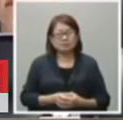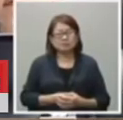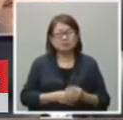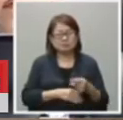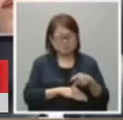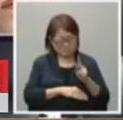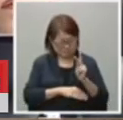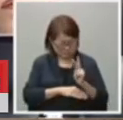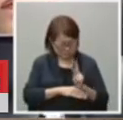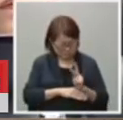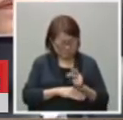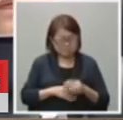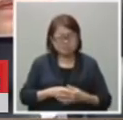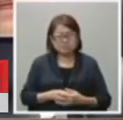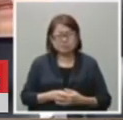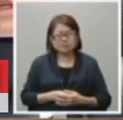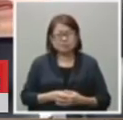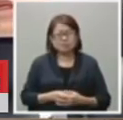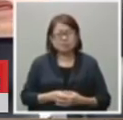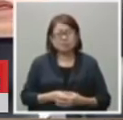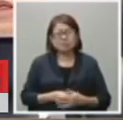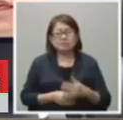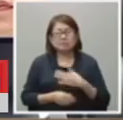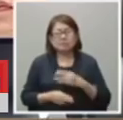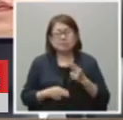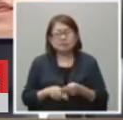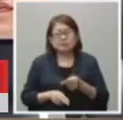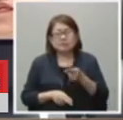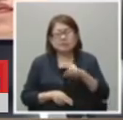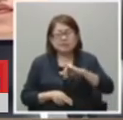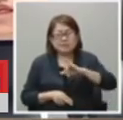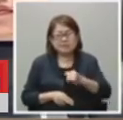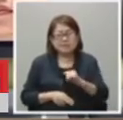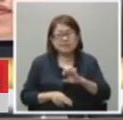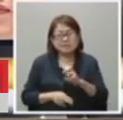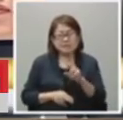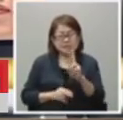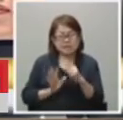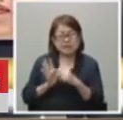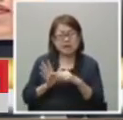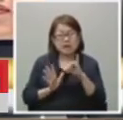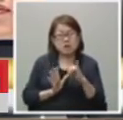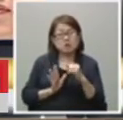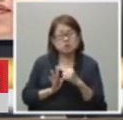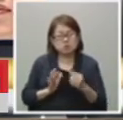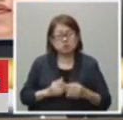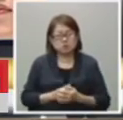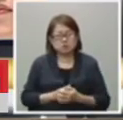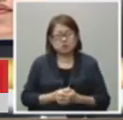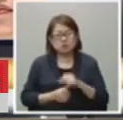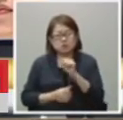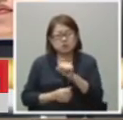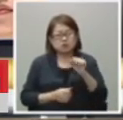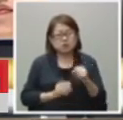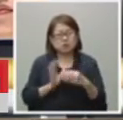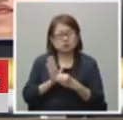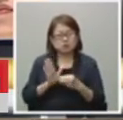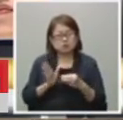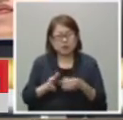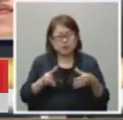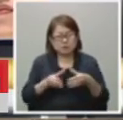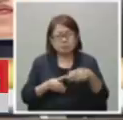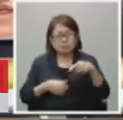เรียนท่านประธานที่เคารพครับกระผมจิรายุหวงทรัพย์สมาชิกสภาผู้แทนราษฎรกรุงเทพมหานครพรรคเพื่อไท